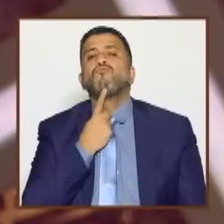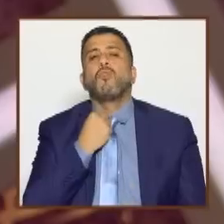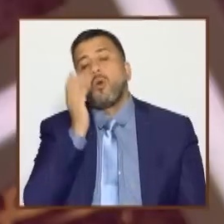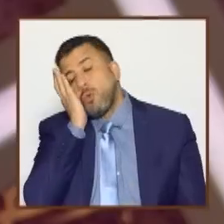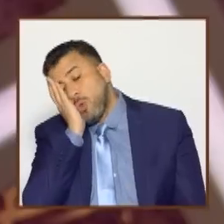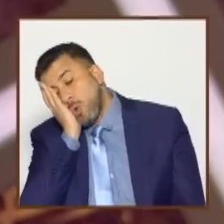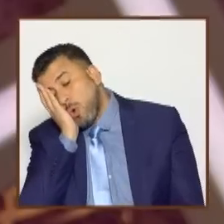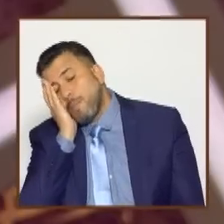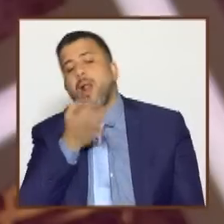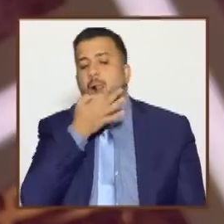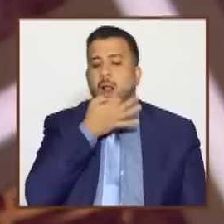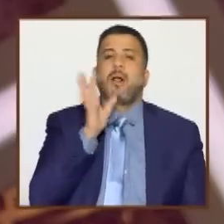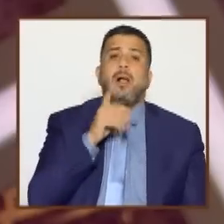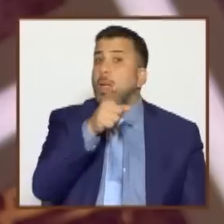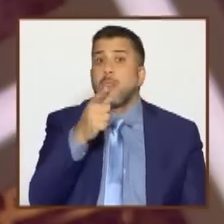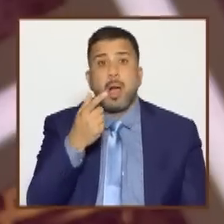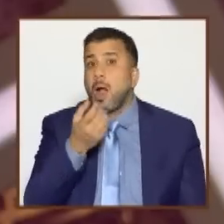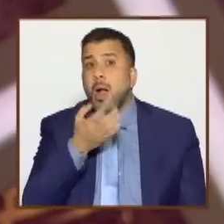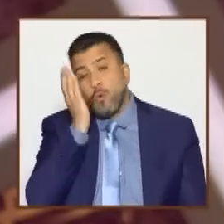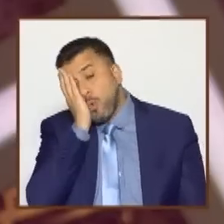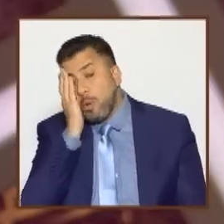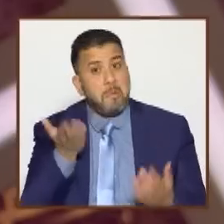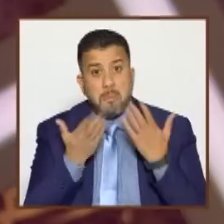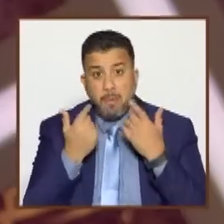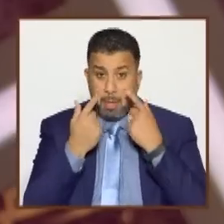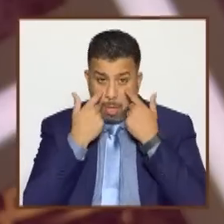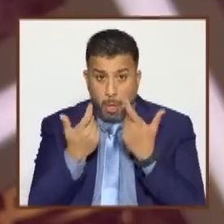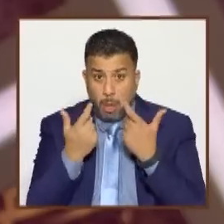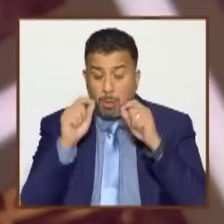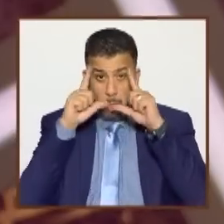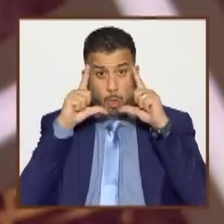النوم تعويذة، يحفظ الله جل وعلا بها العبد إذا نام.